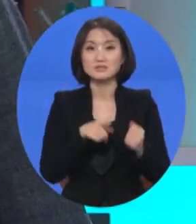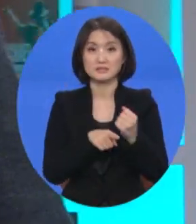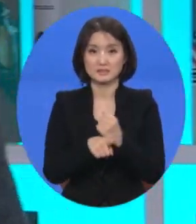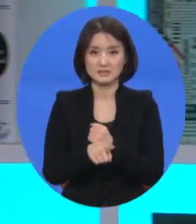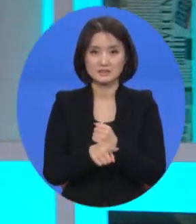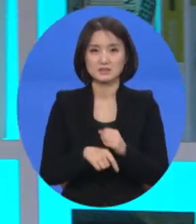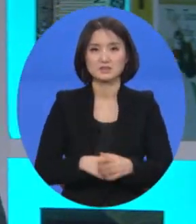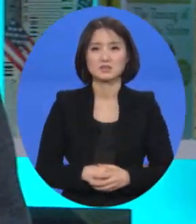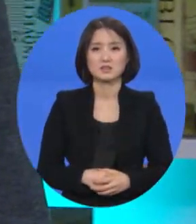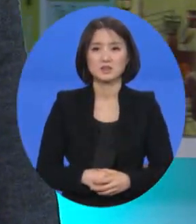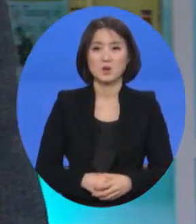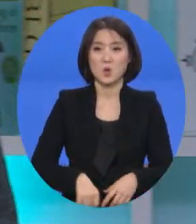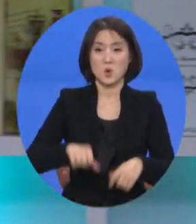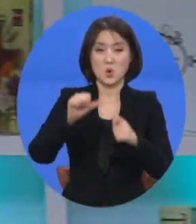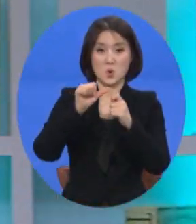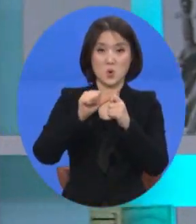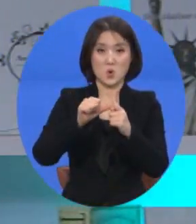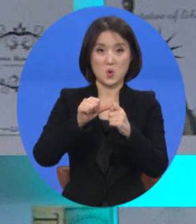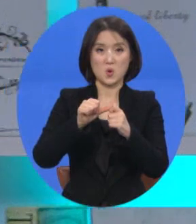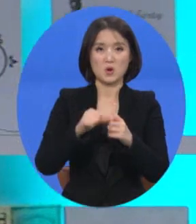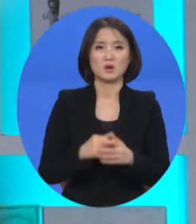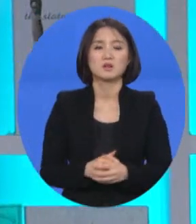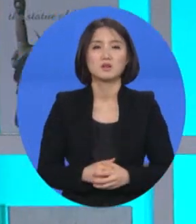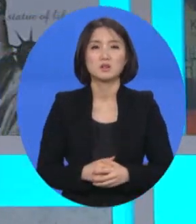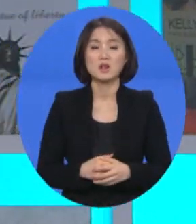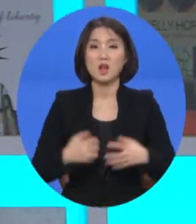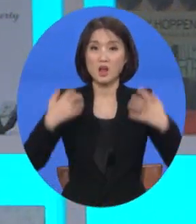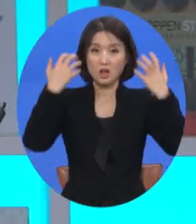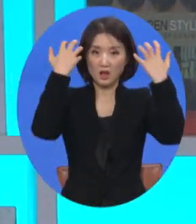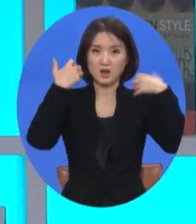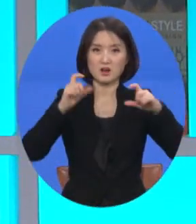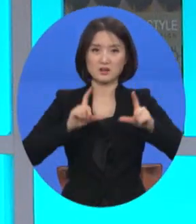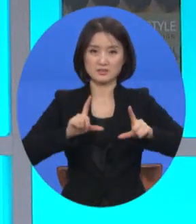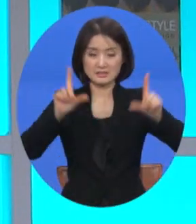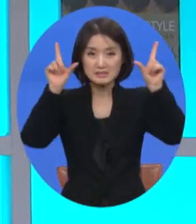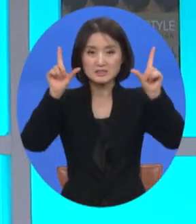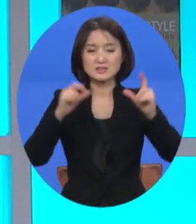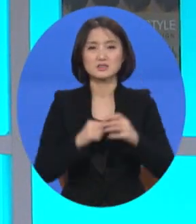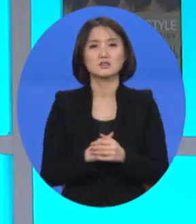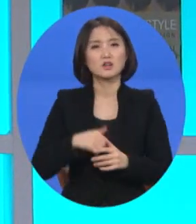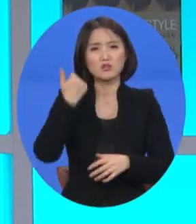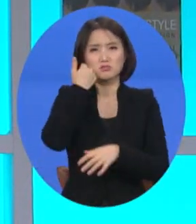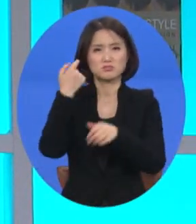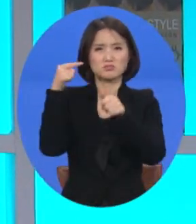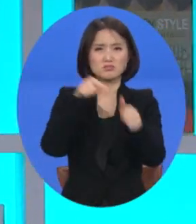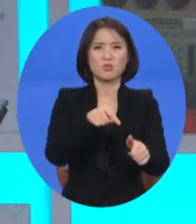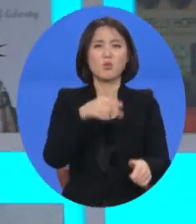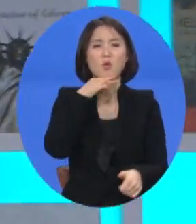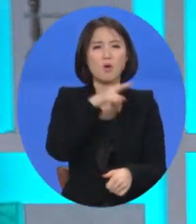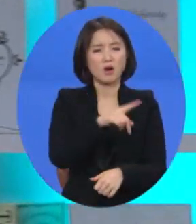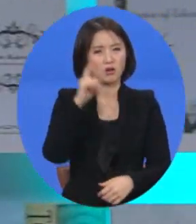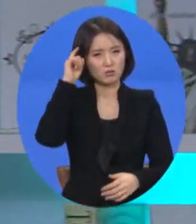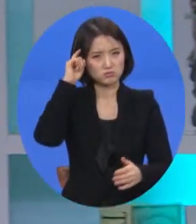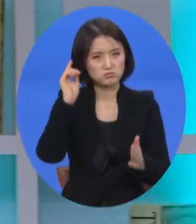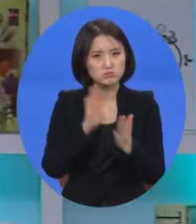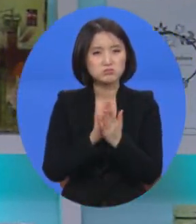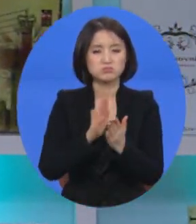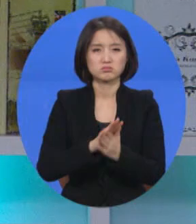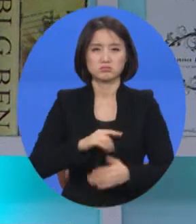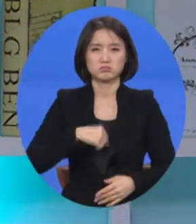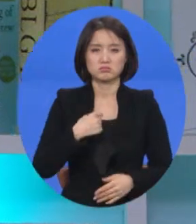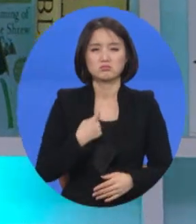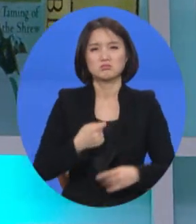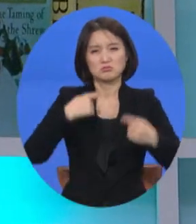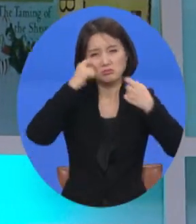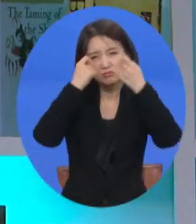마지막으로 매미는 여름이 되면 누가 시키지도 않고 않았는데도 내 매물 쇽 그리고 가을이 되면 소리를 다